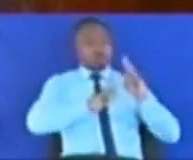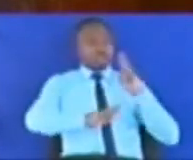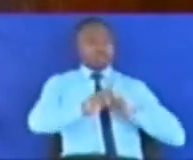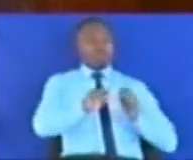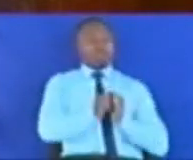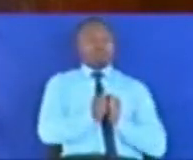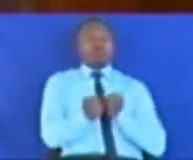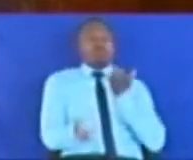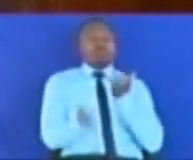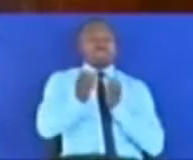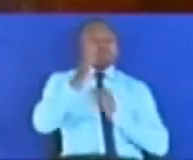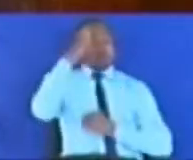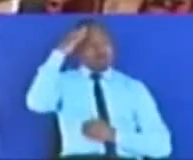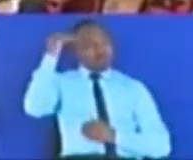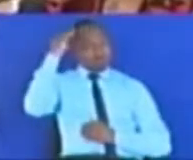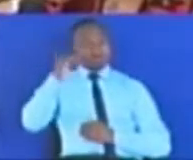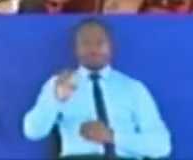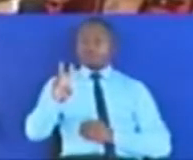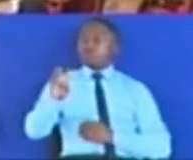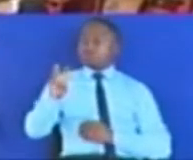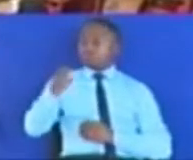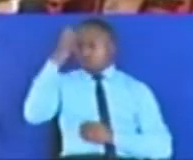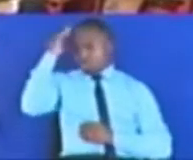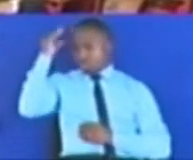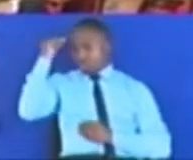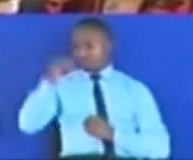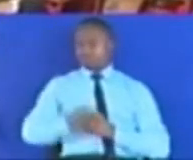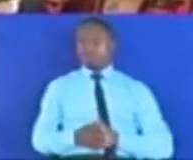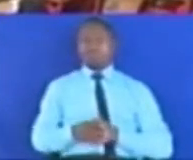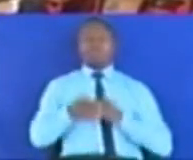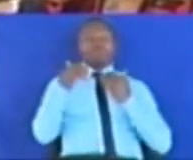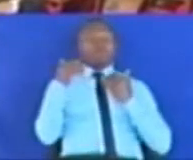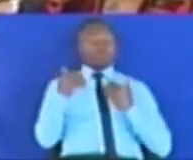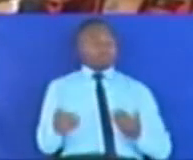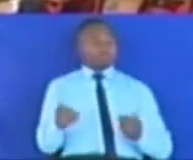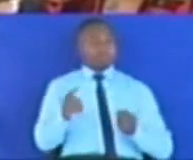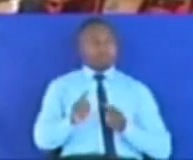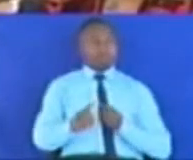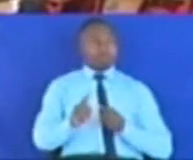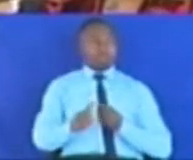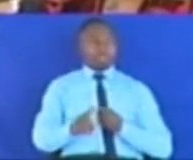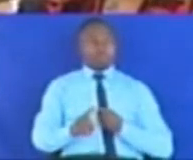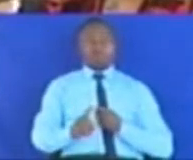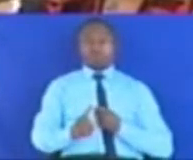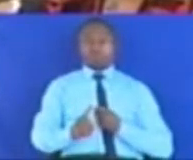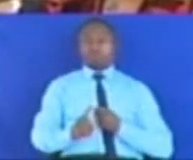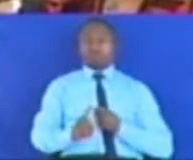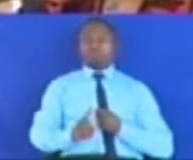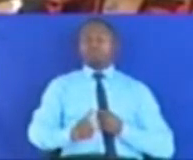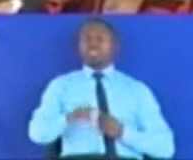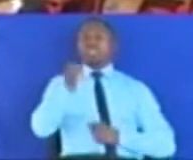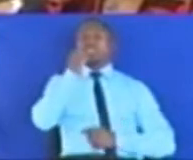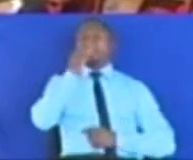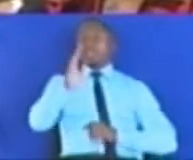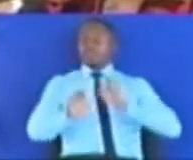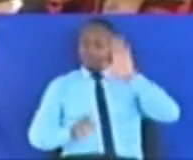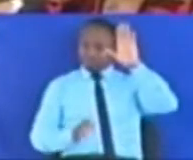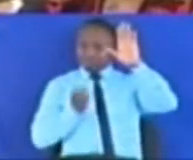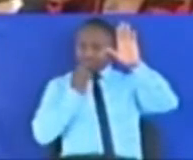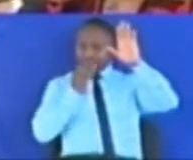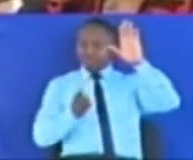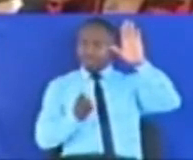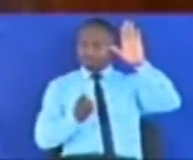kupima ukimwi na virusi vya ukimwi. Lakini tena mheshimiwa spika, mheshimiwa taarifa. Mheshimiwa